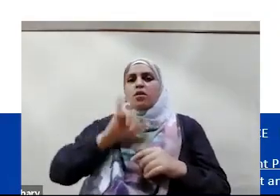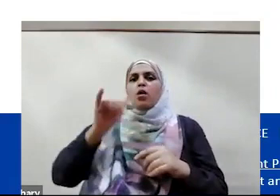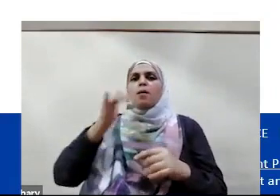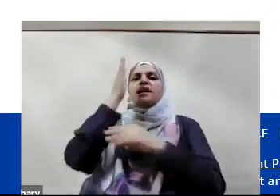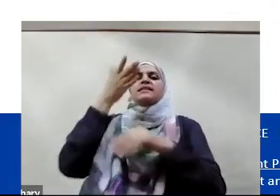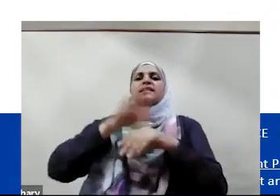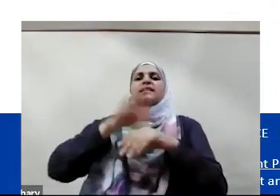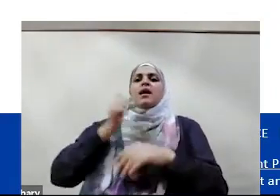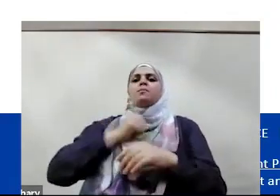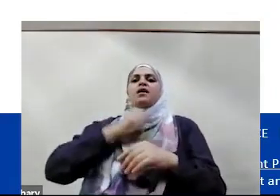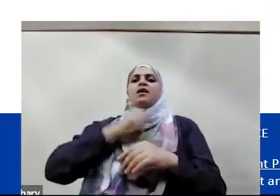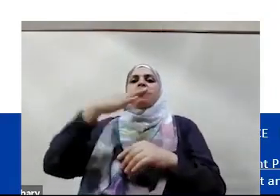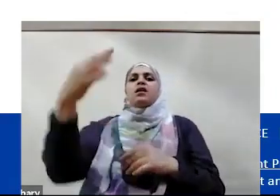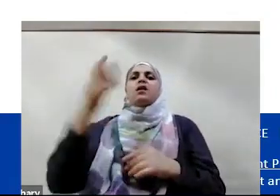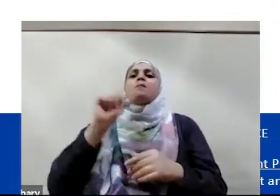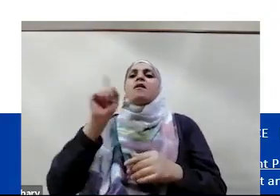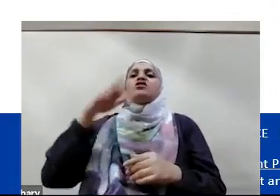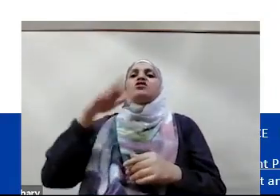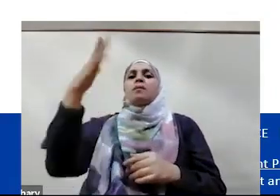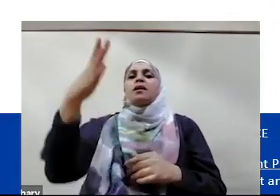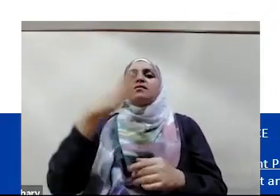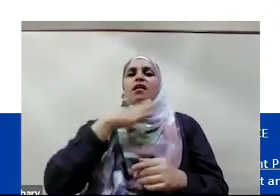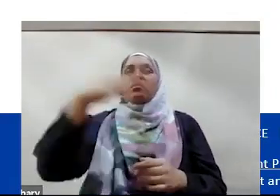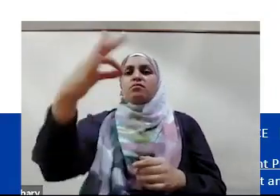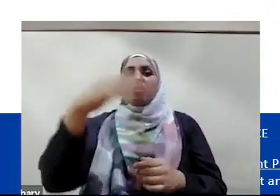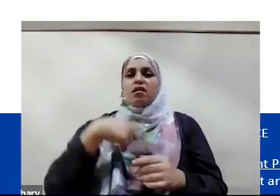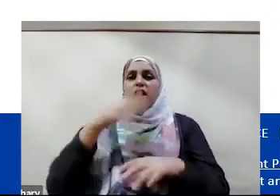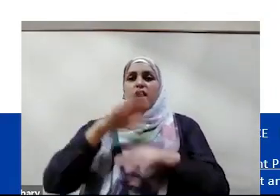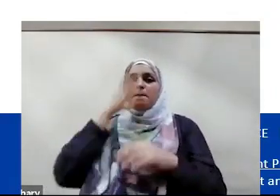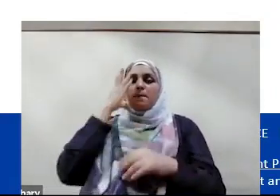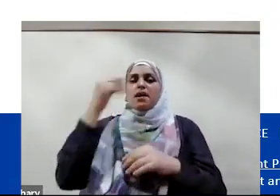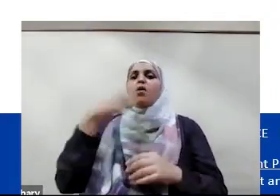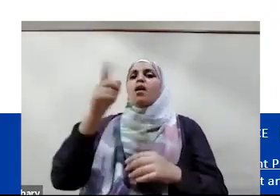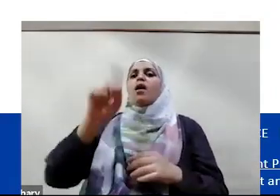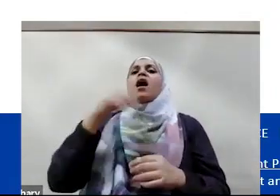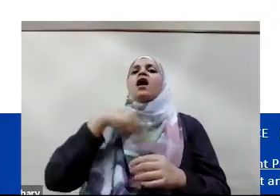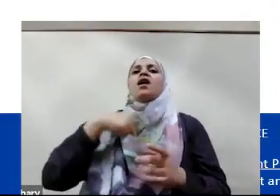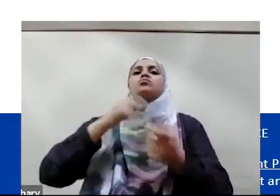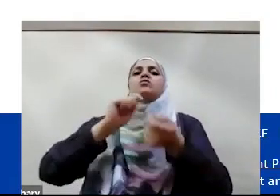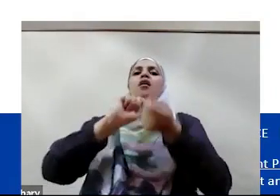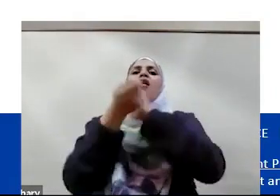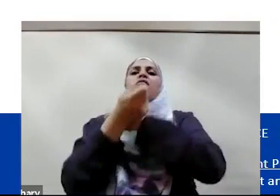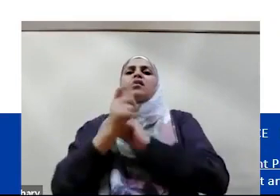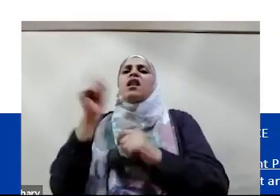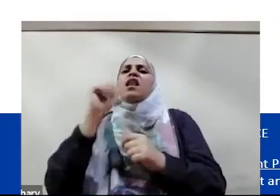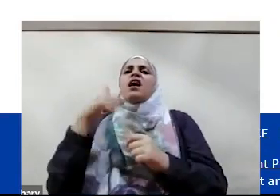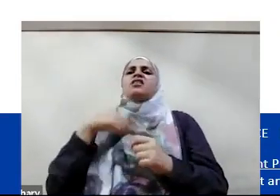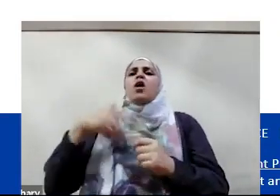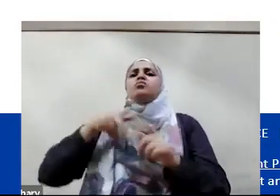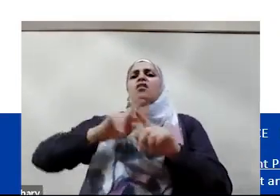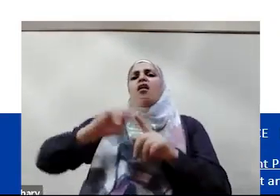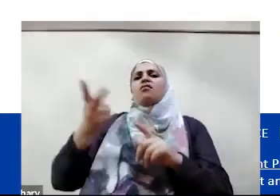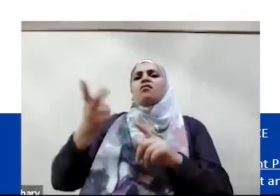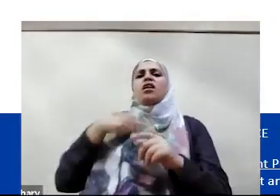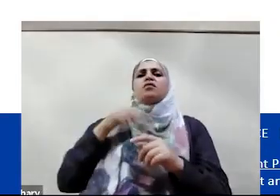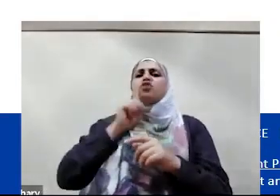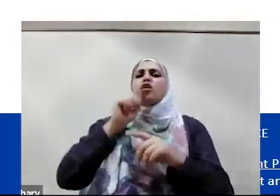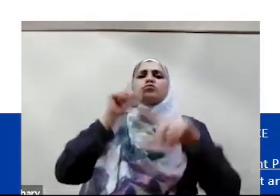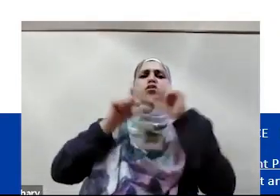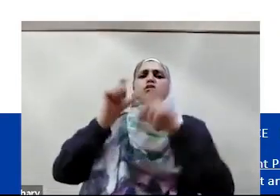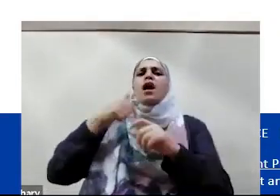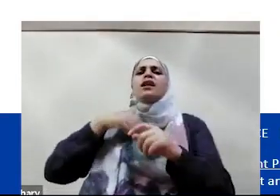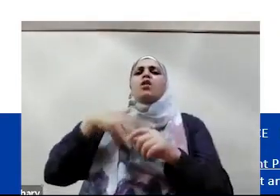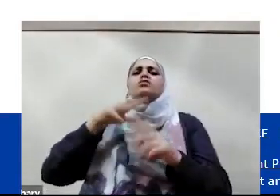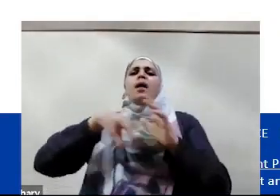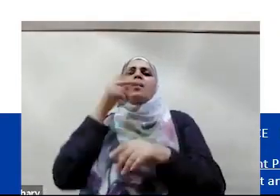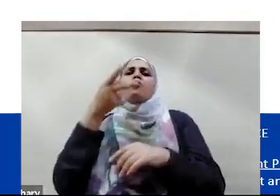دول، فما ينفعش بعد ما يتم ترشحي على المنحة اقول بس انا عايزة اغير التخصص او انا عايزة اغير المجال او انا دلوقتي عايزة اعمل حاجة